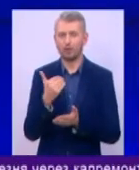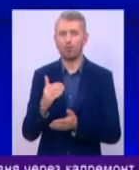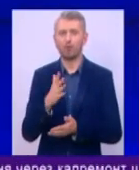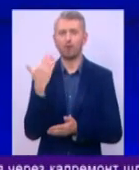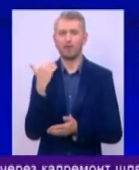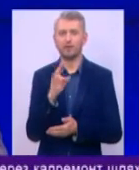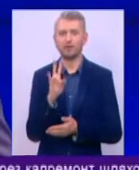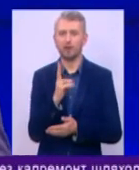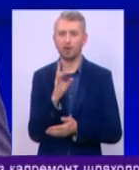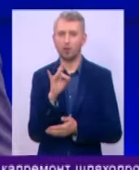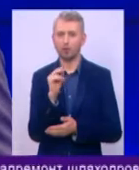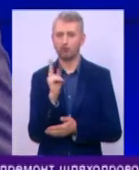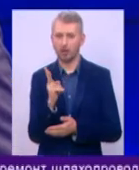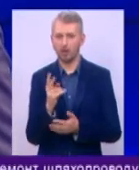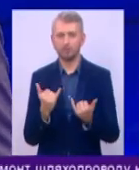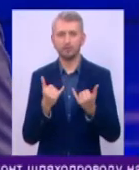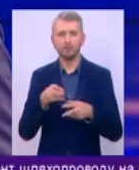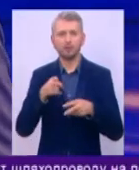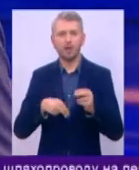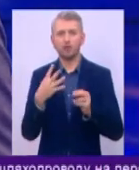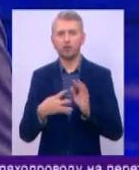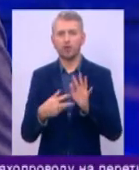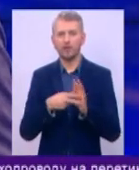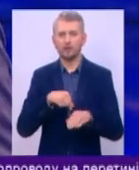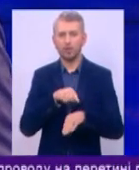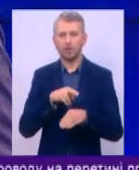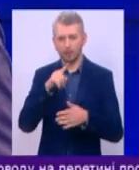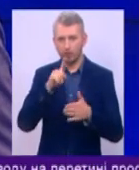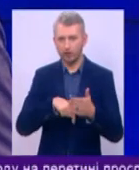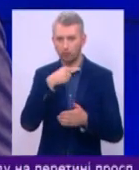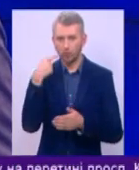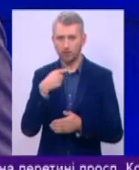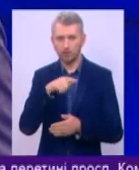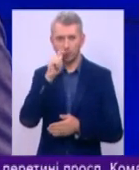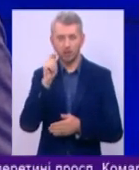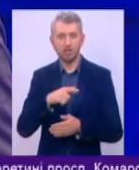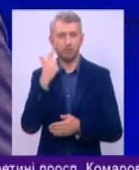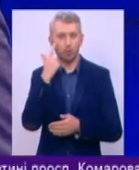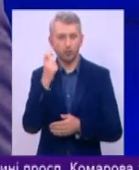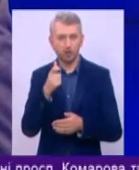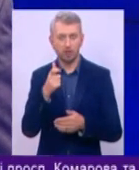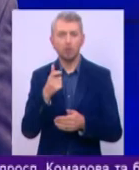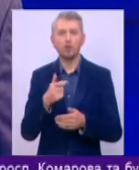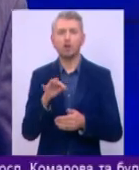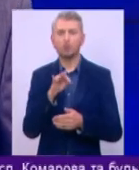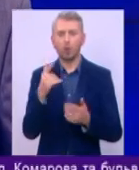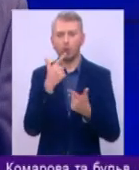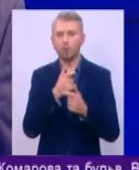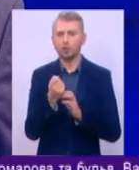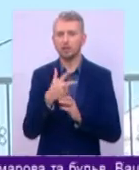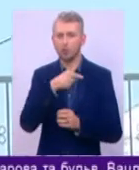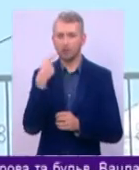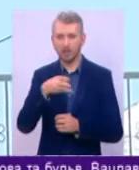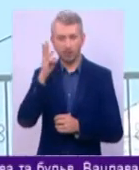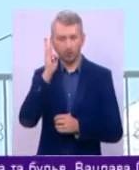Наталії Корчак. І у ці хвилини спливає 48 годин, як повіреному Росії в Україні вручили ноту про оголошення 13 російських